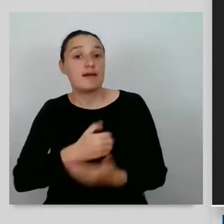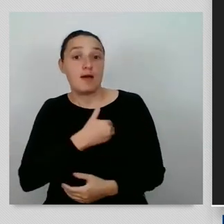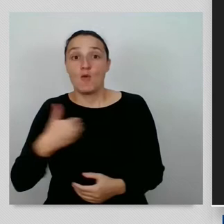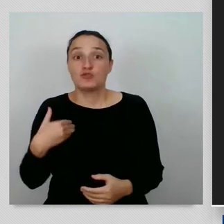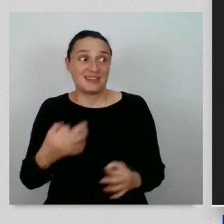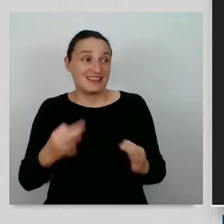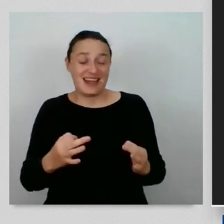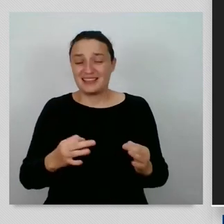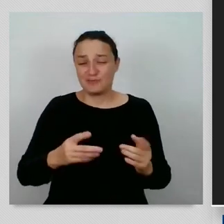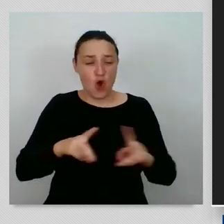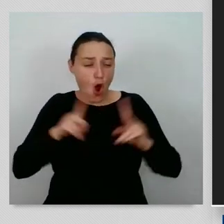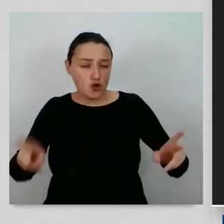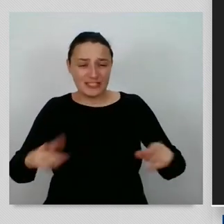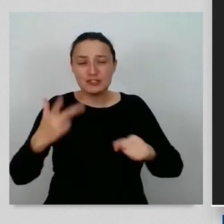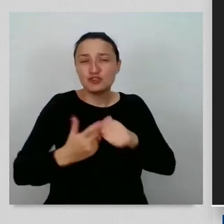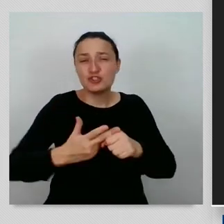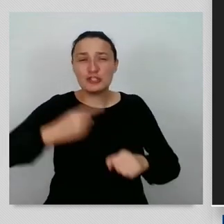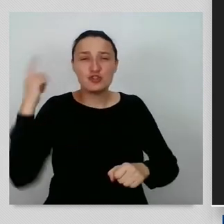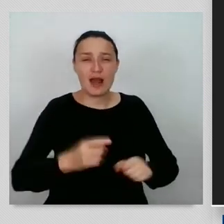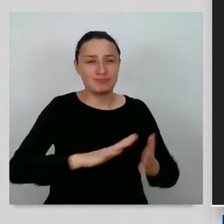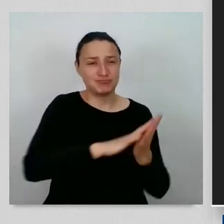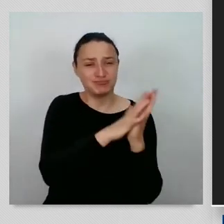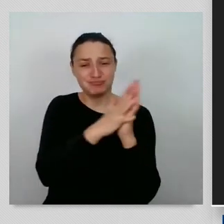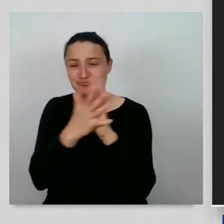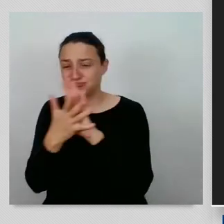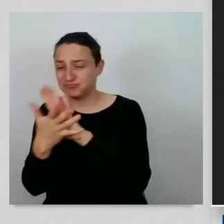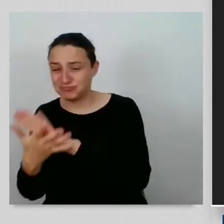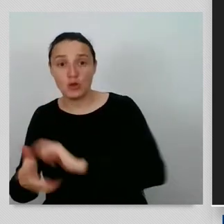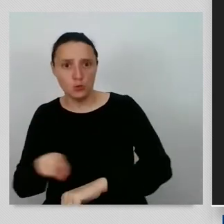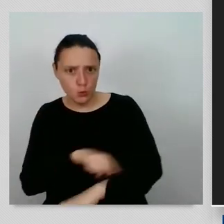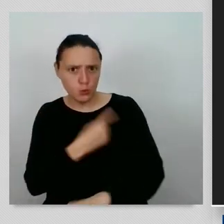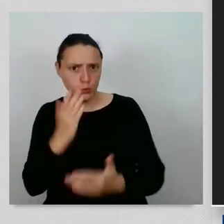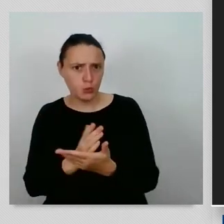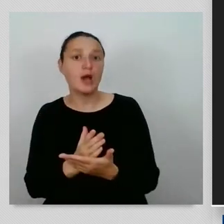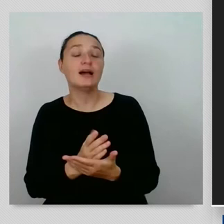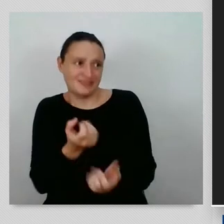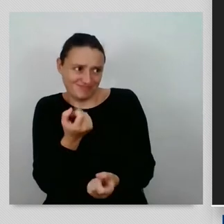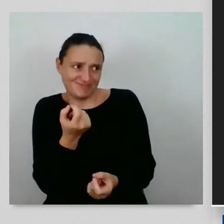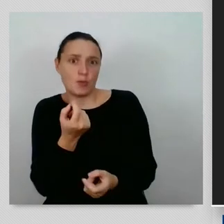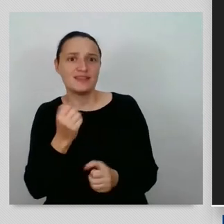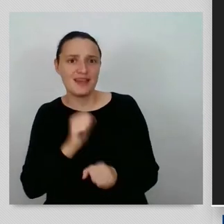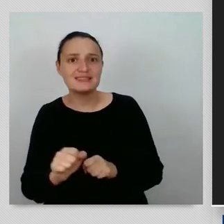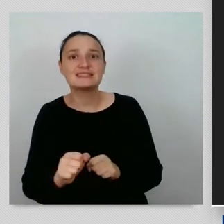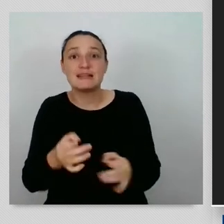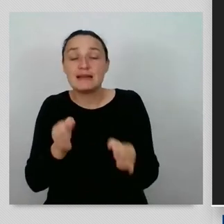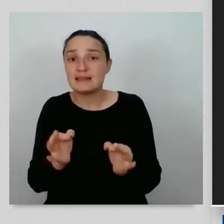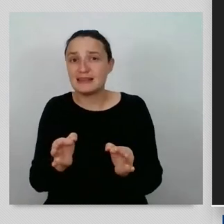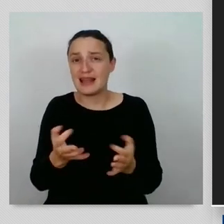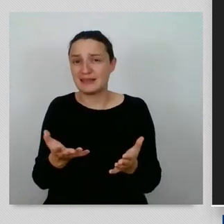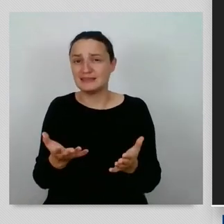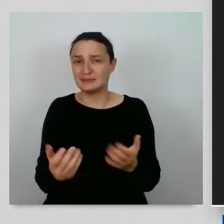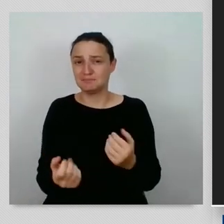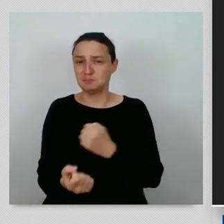permanentnej transformacji. 30 lat transformacji to jest bardzo dużo. Jest taki moment i widzimy go, on dzisiaj nam paradoksalnie wychodzi